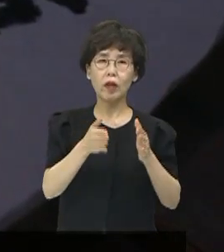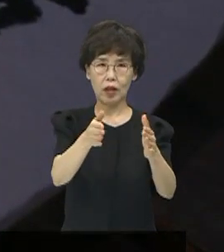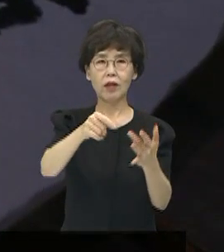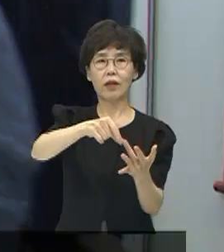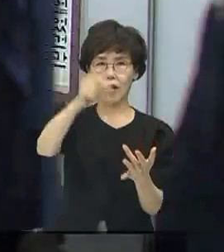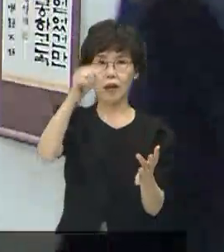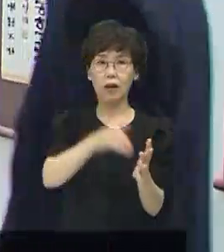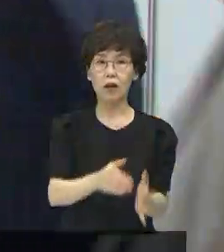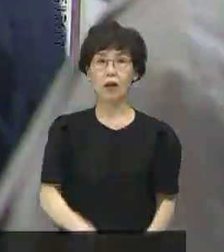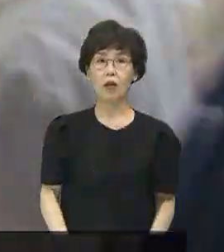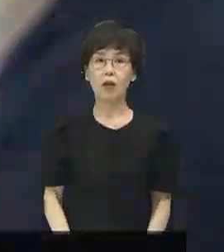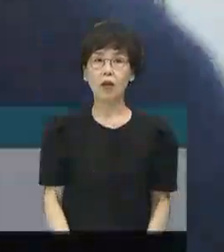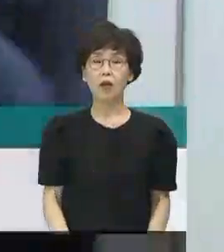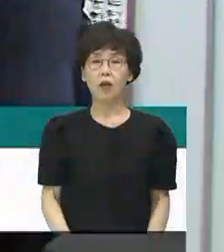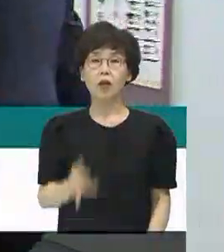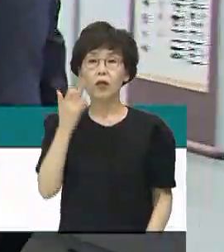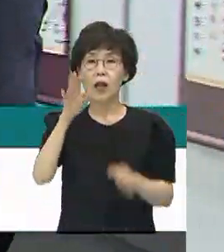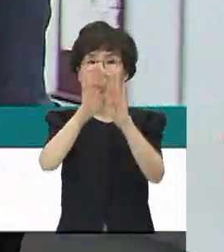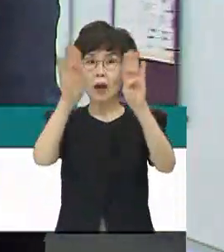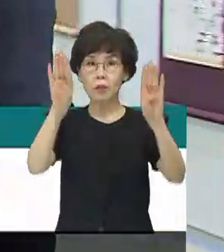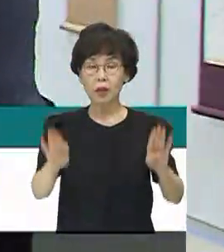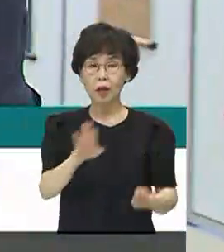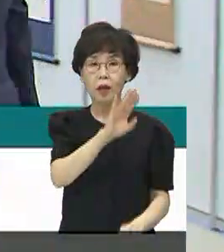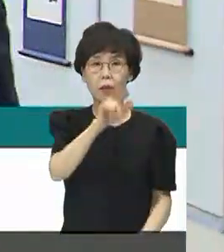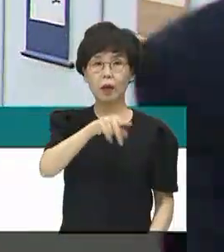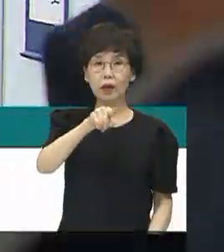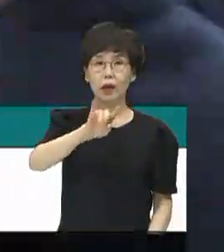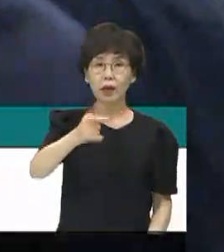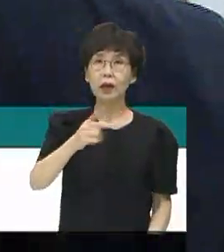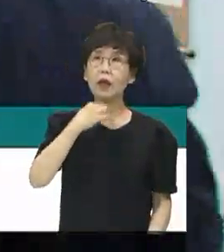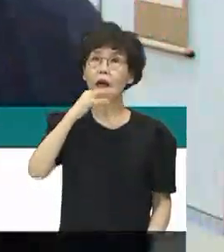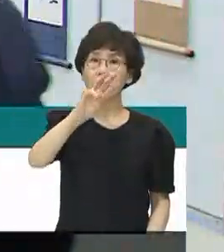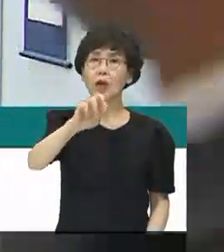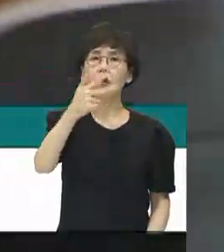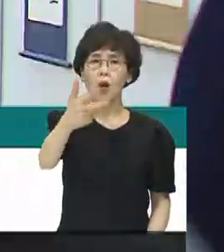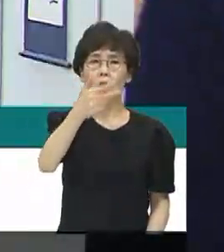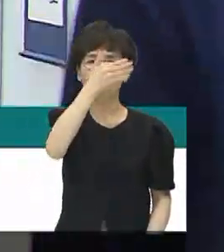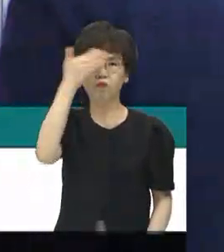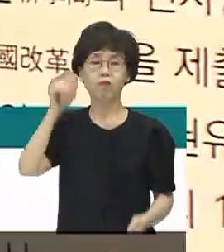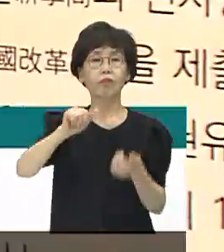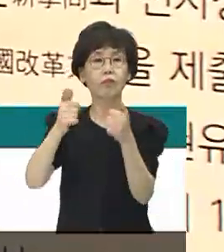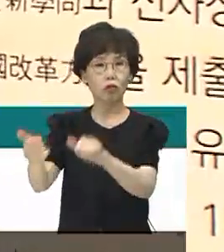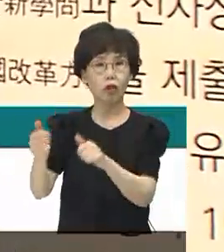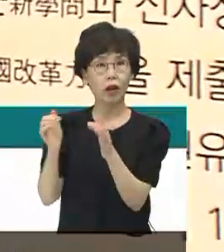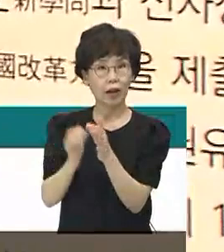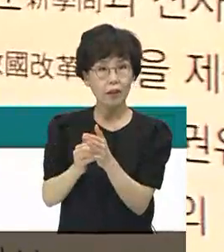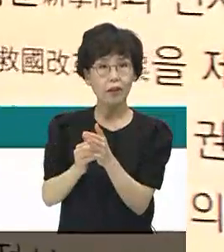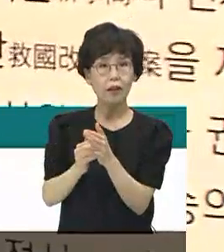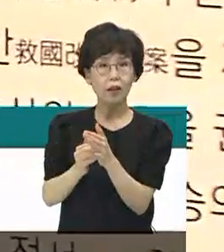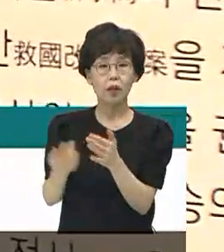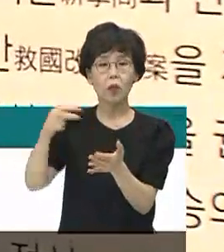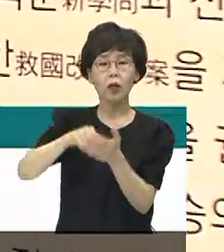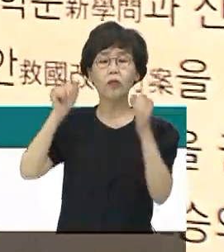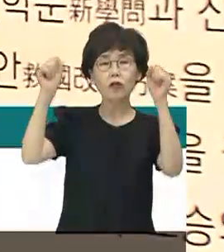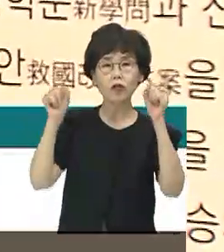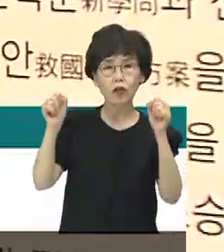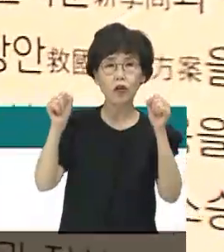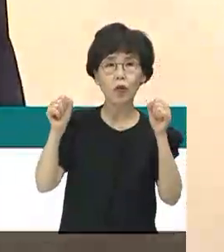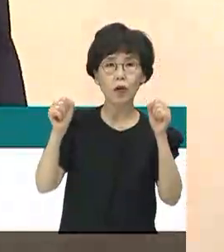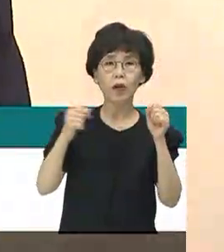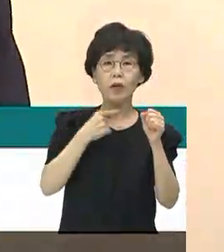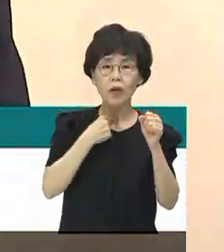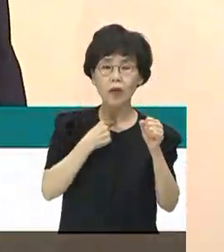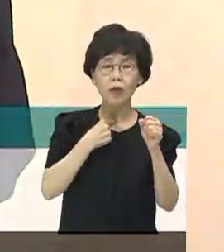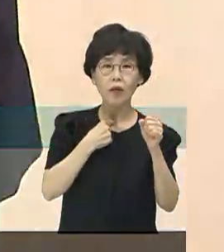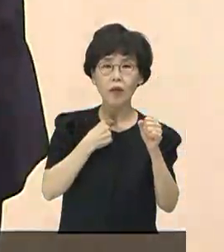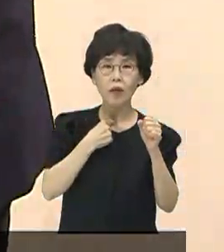택했습니다. 울산박물관은 박상진 의사가 37 젊은 나이에 순국하기까지 독립운동의 발자취를